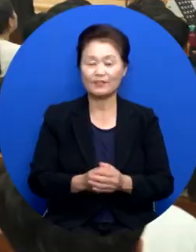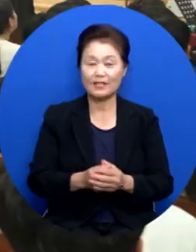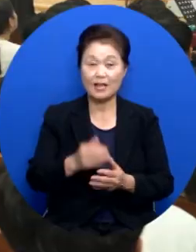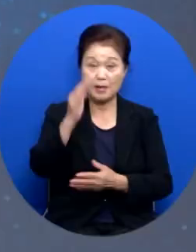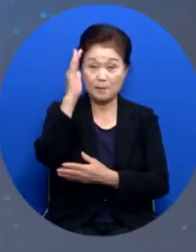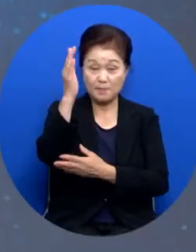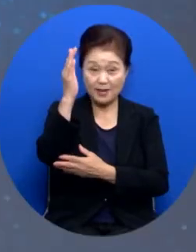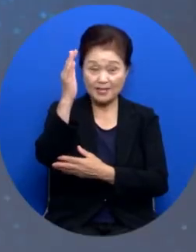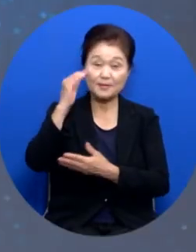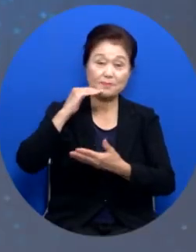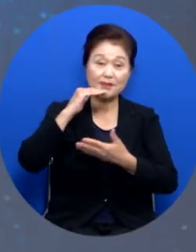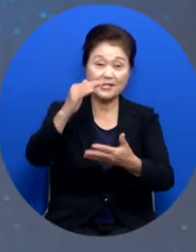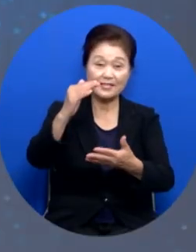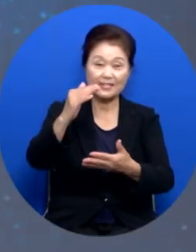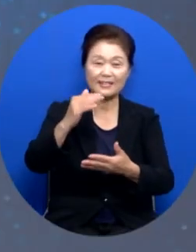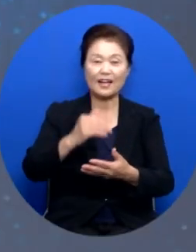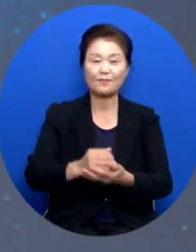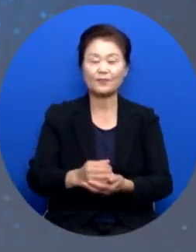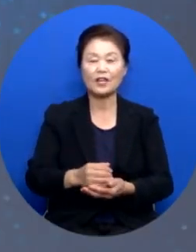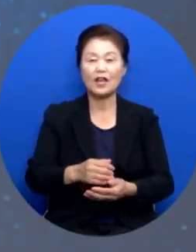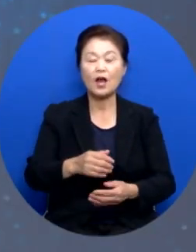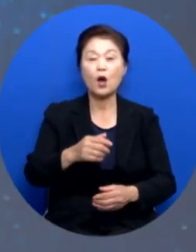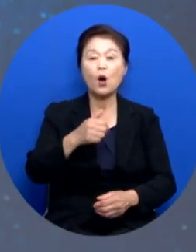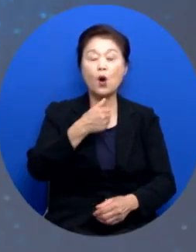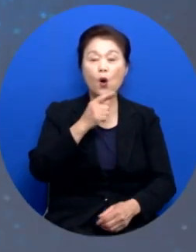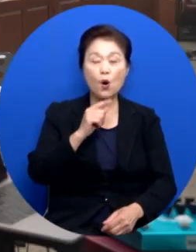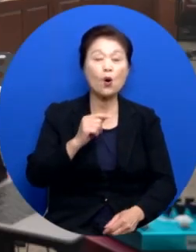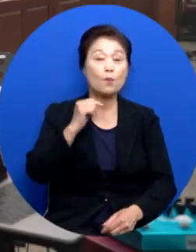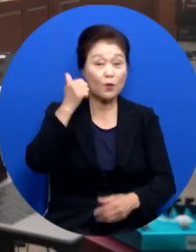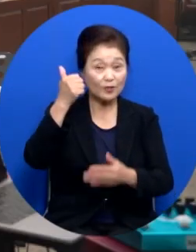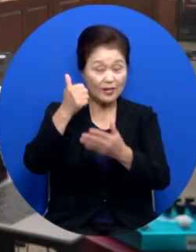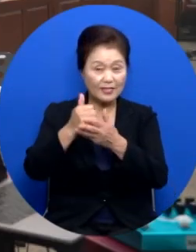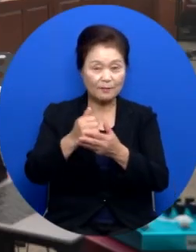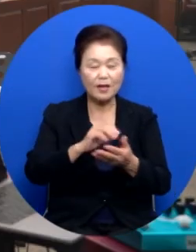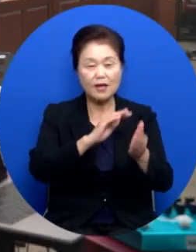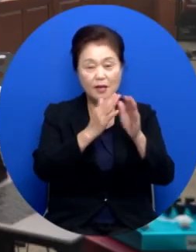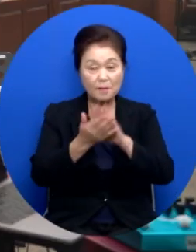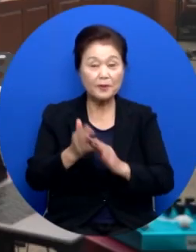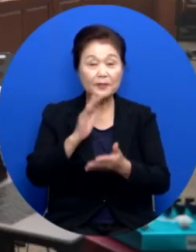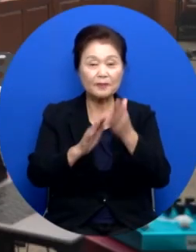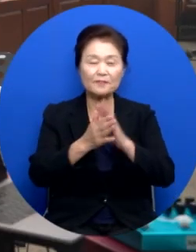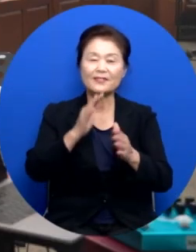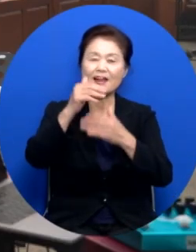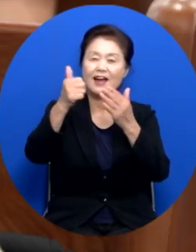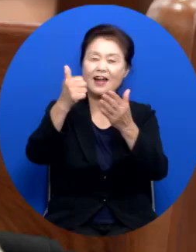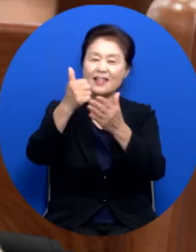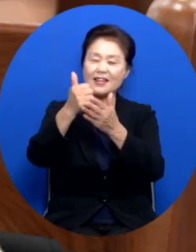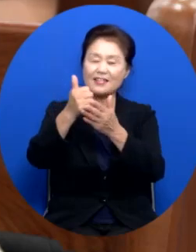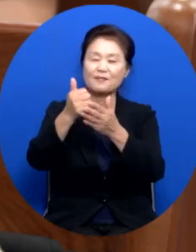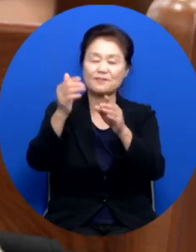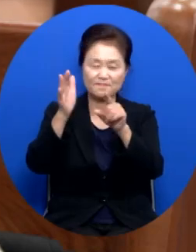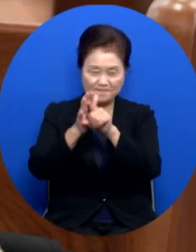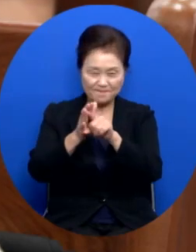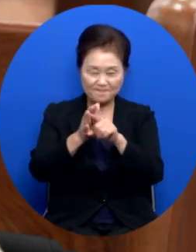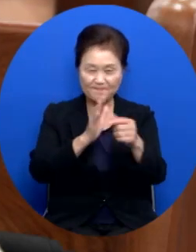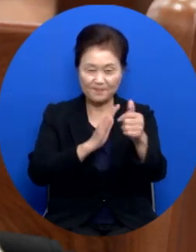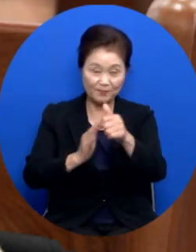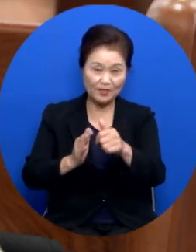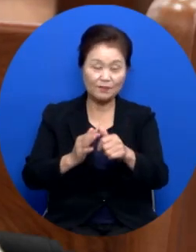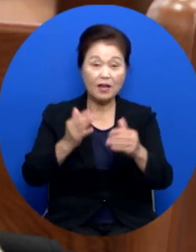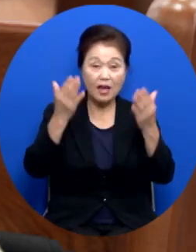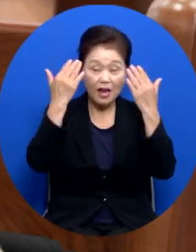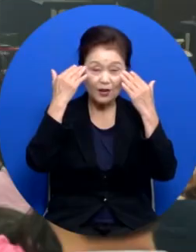말씀을 전한 학교 기도 불시 운동 홍정수 목사는 변함없는 하나님의 사랑을 신뢰하길 바란다면서 학교와